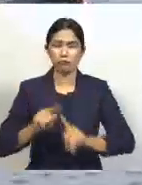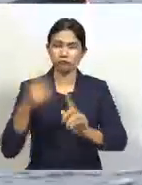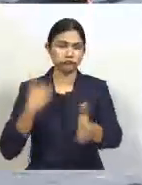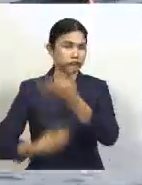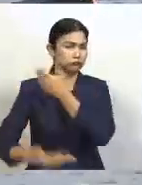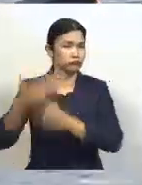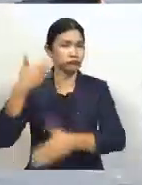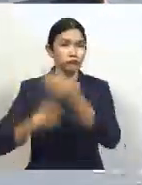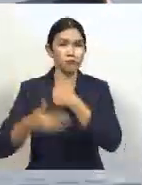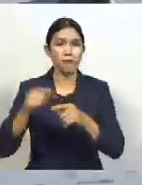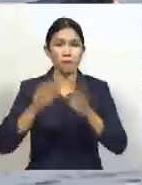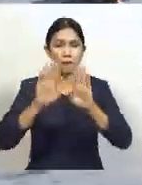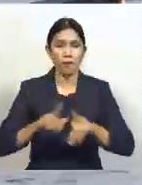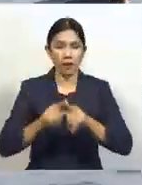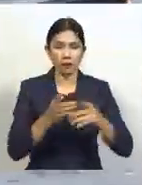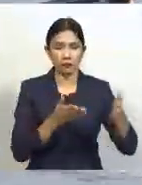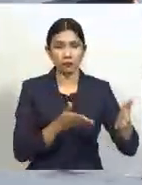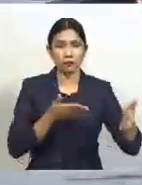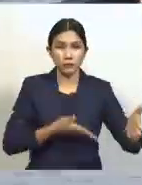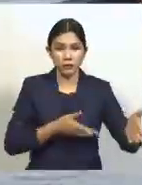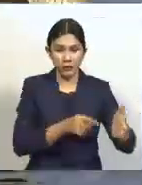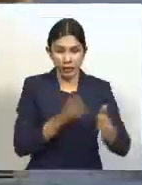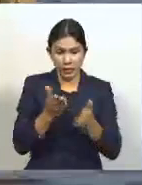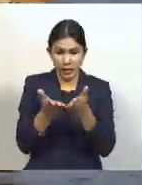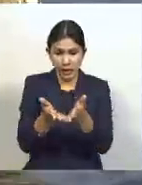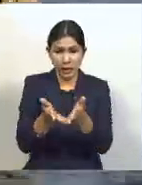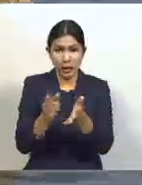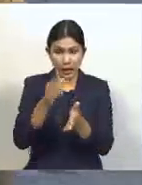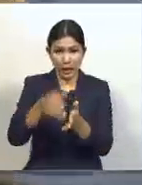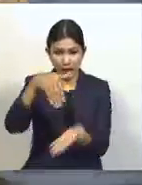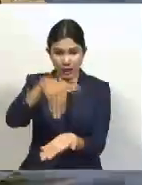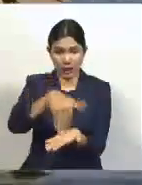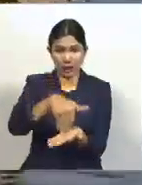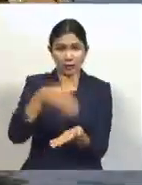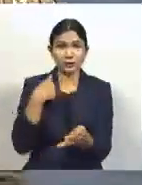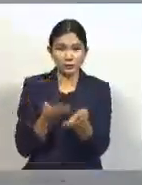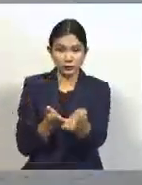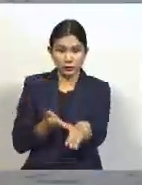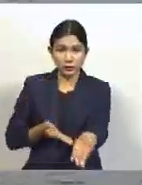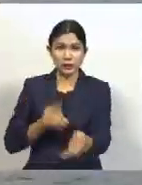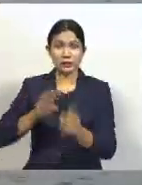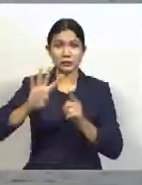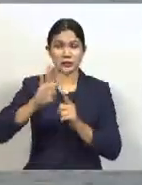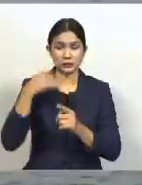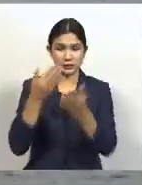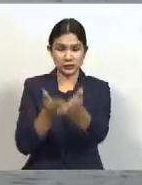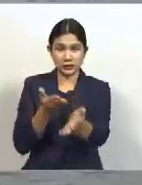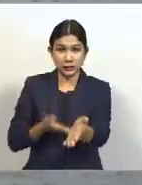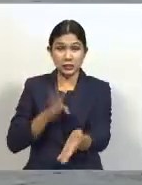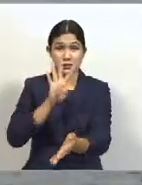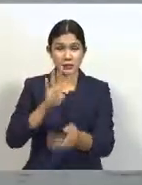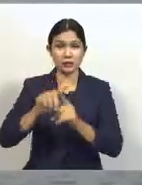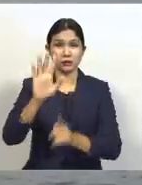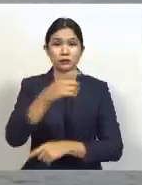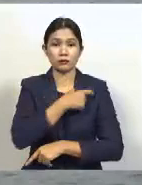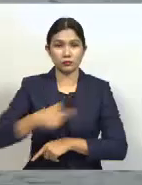ณีแบ่งออกเป็น5ริ้ว3สายคือริ้วสายกลางประกอบด้วยเรือพระที่นั่ง4ลำนอกจากนี้มีเรืออีเหลื